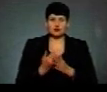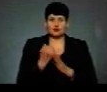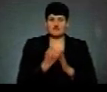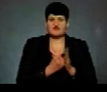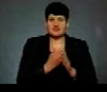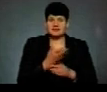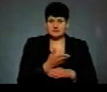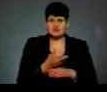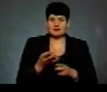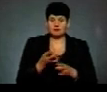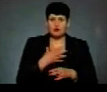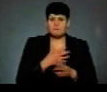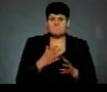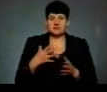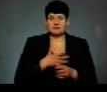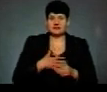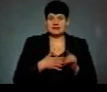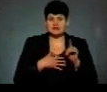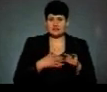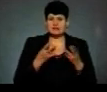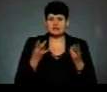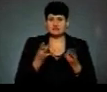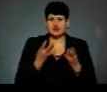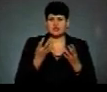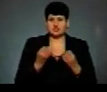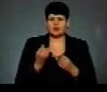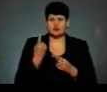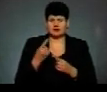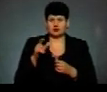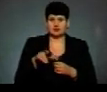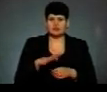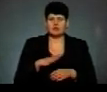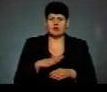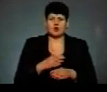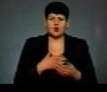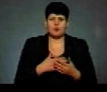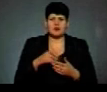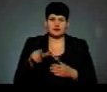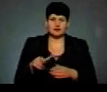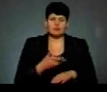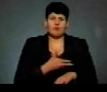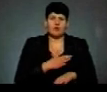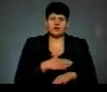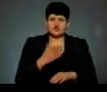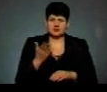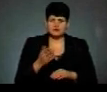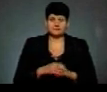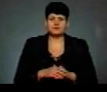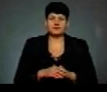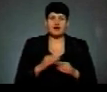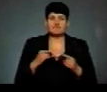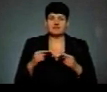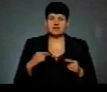принципі, потрібно було перейматися. Правда, там був ще один громадянин Польщі, там легша в нього була ситуація, аналогічна, напевне, з нею. В цих